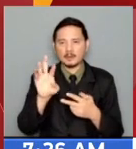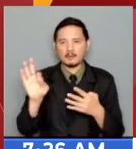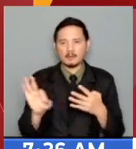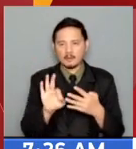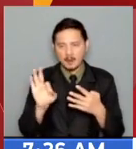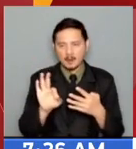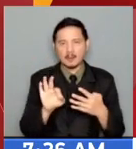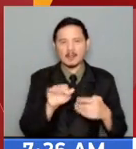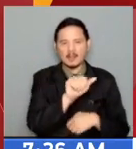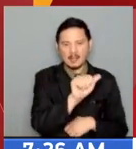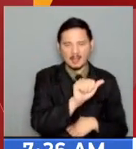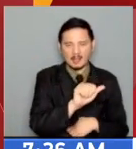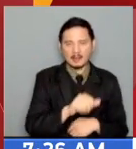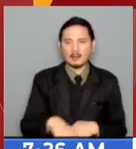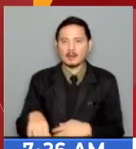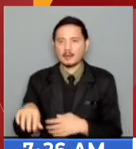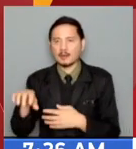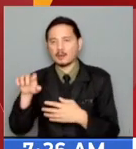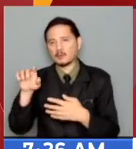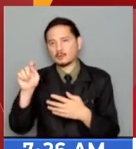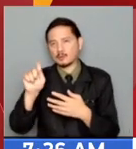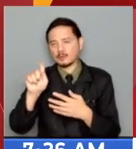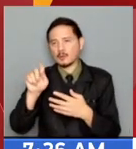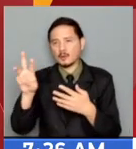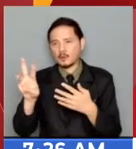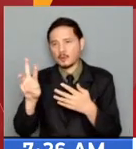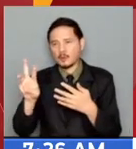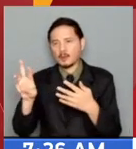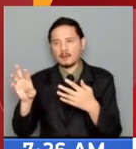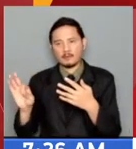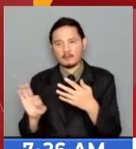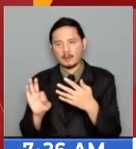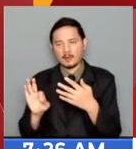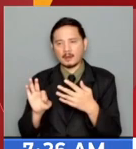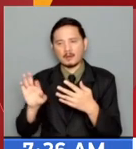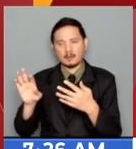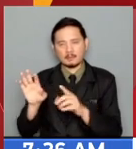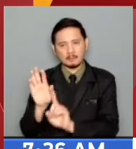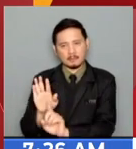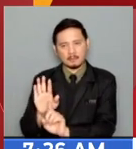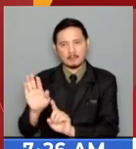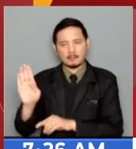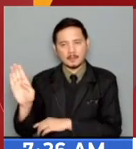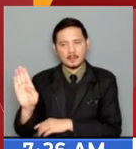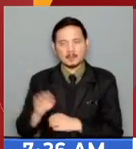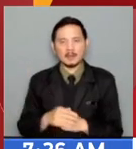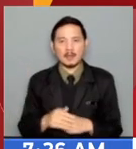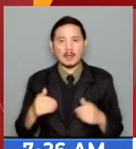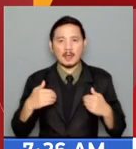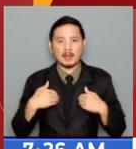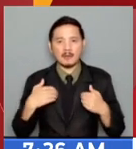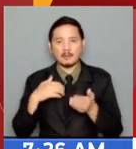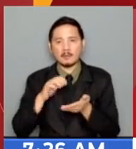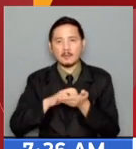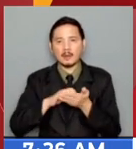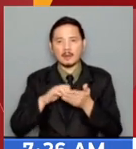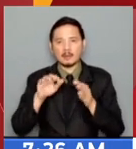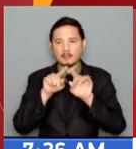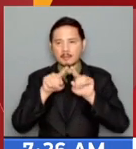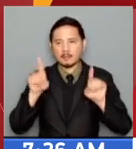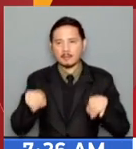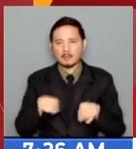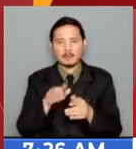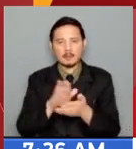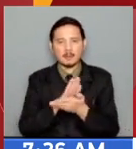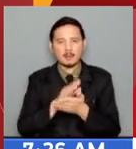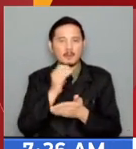at Friday naman ang set B. May module at practice sheets silang gagawin sa bahay sa mga araw na wala sila sa school. Masayang may halong